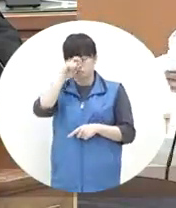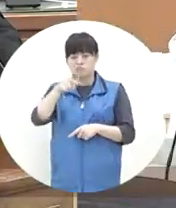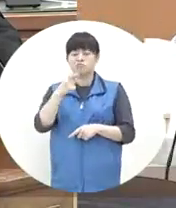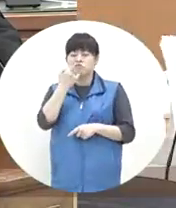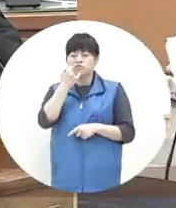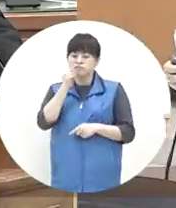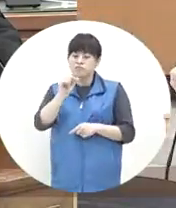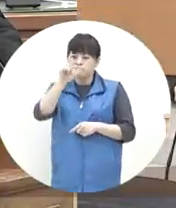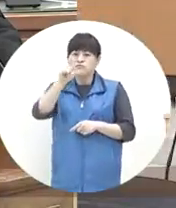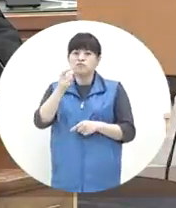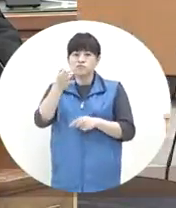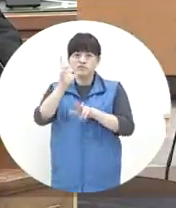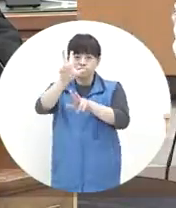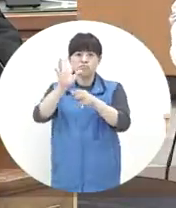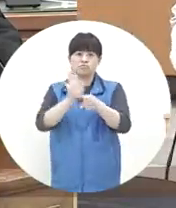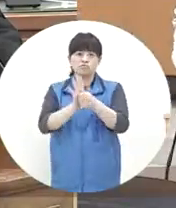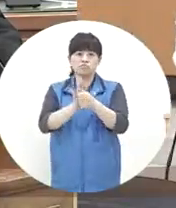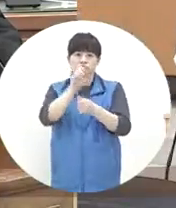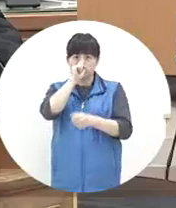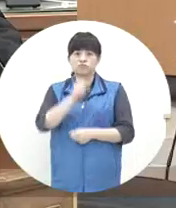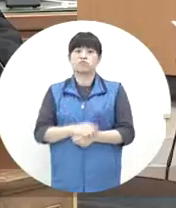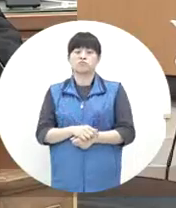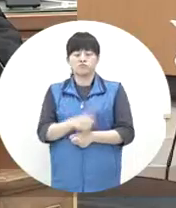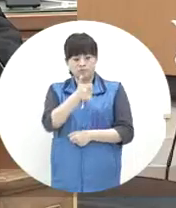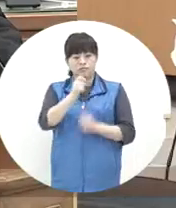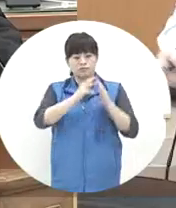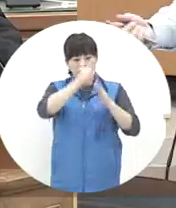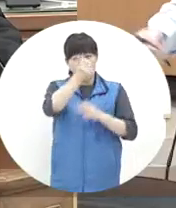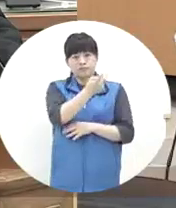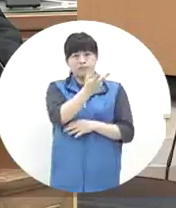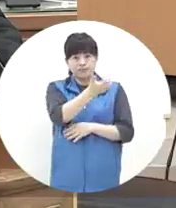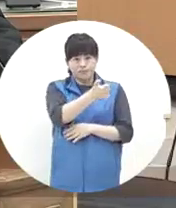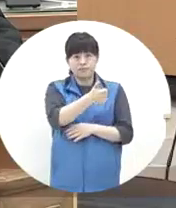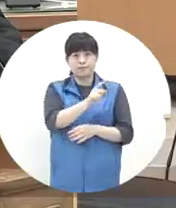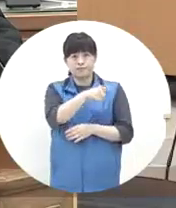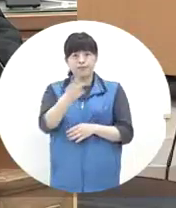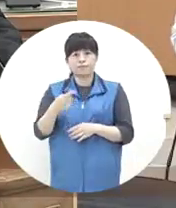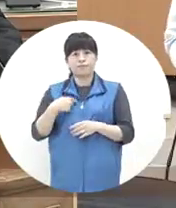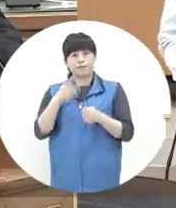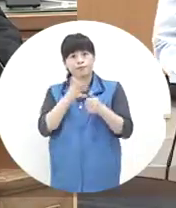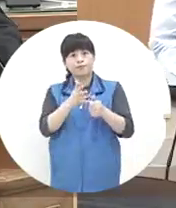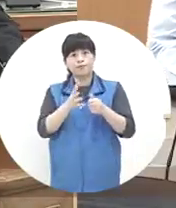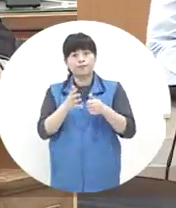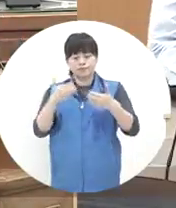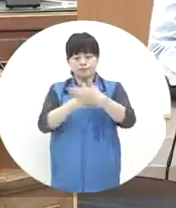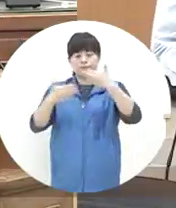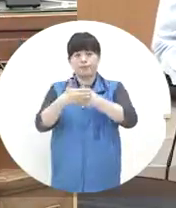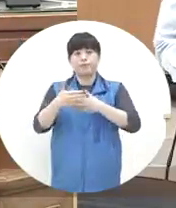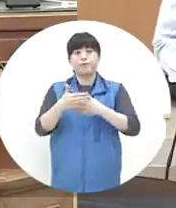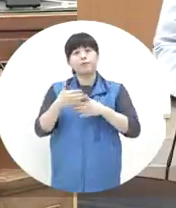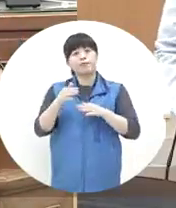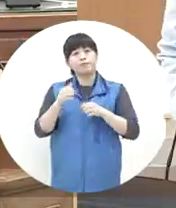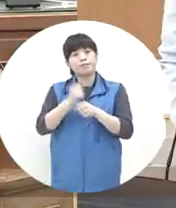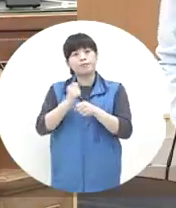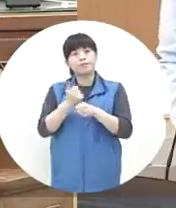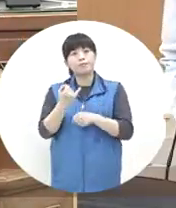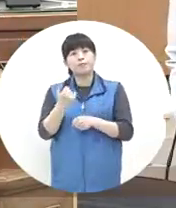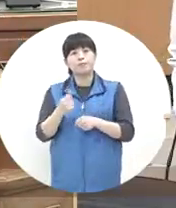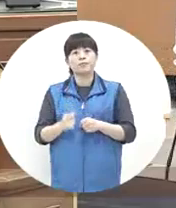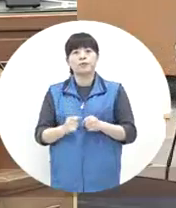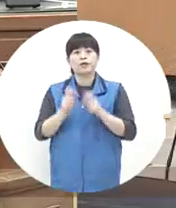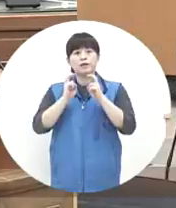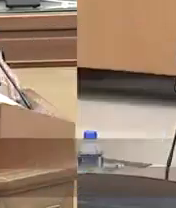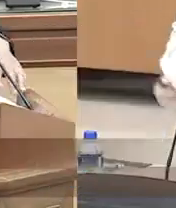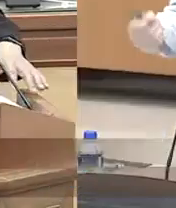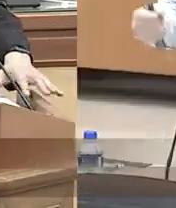可以全额帮他们补助了哈。好，谢谢市长，谢谢局长哈。然后接下来问一些交通的进度哈。这个捷运三莺线